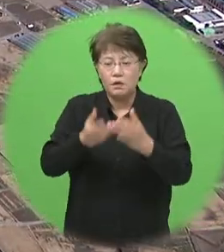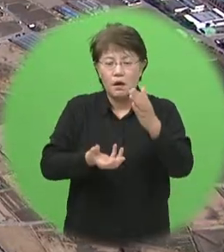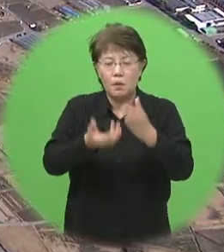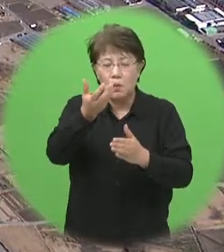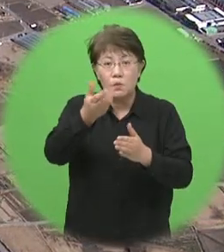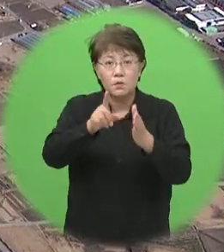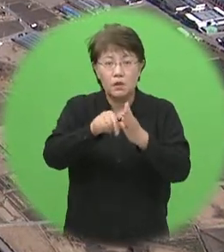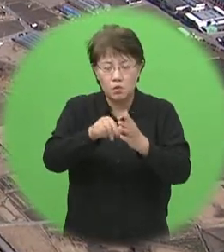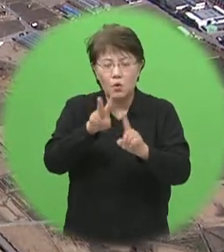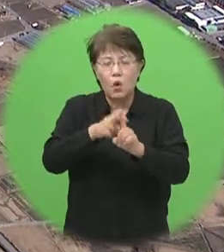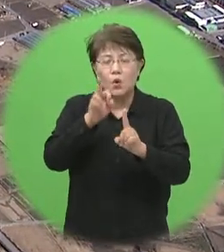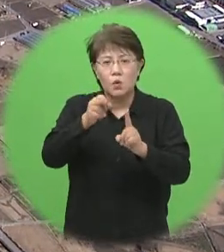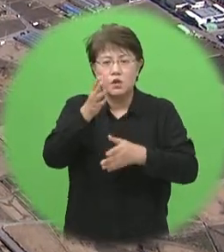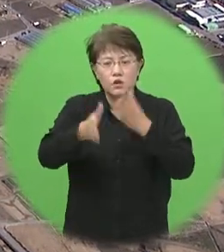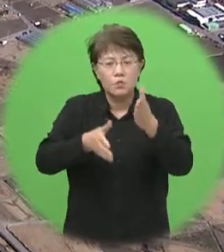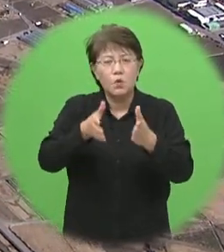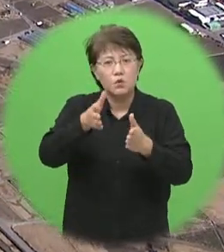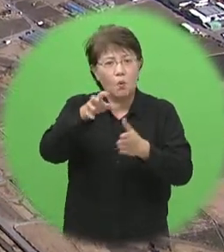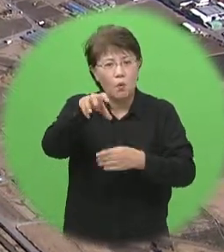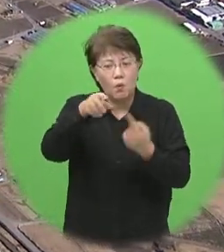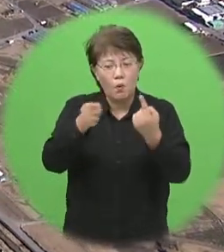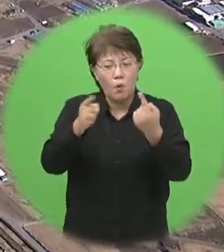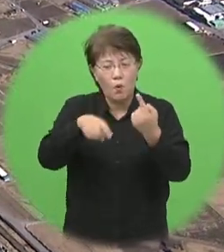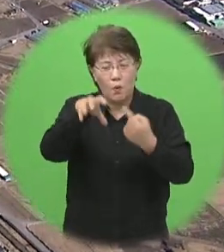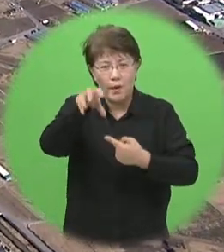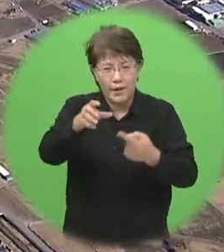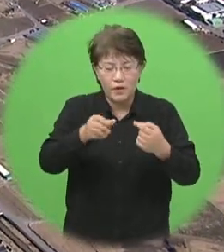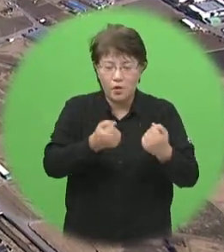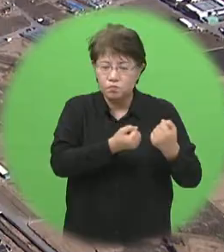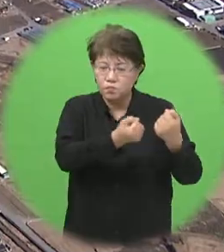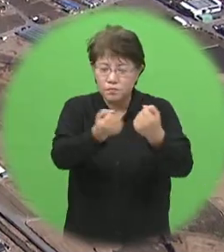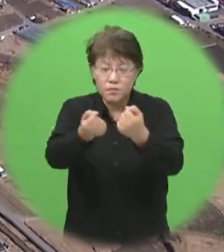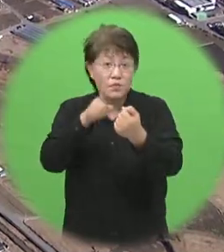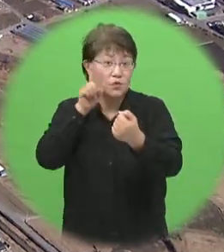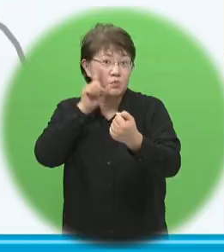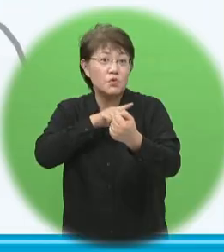拠点となる古瀬スポーツ公園へのアクセスも向上いたします。